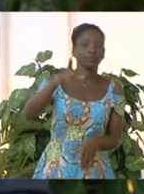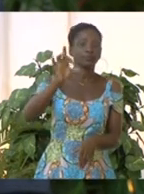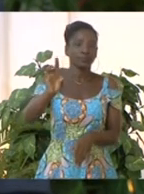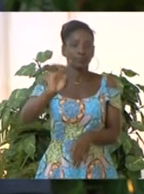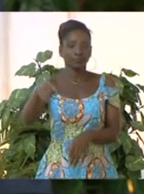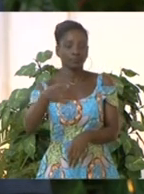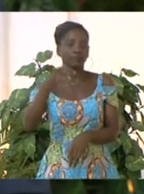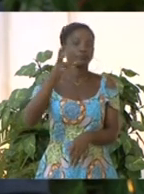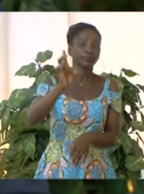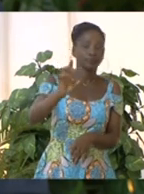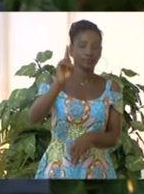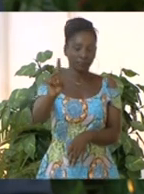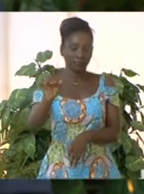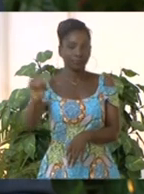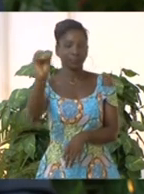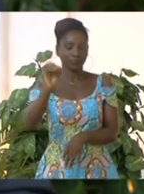38,71%.